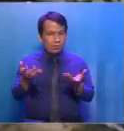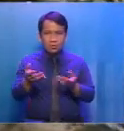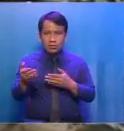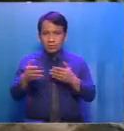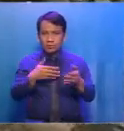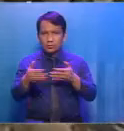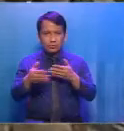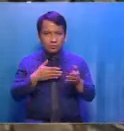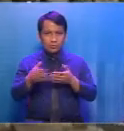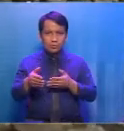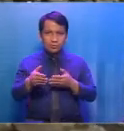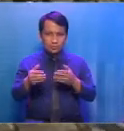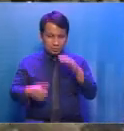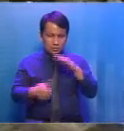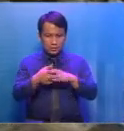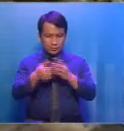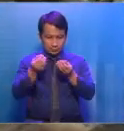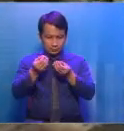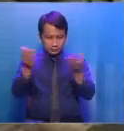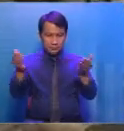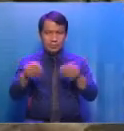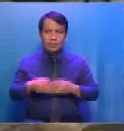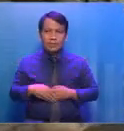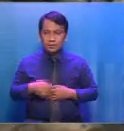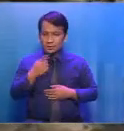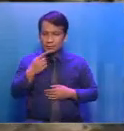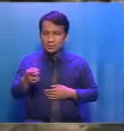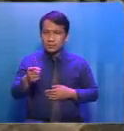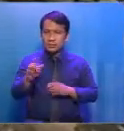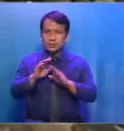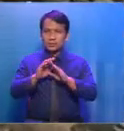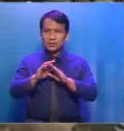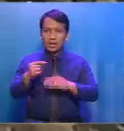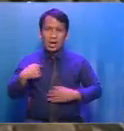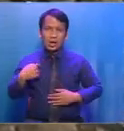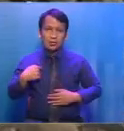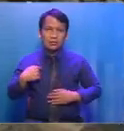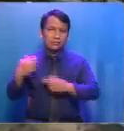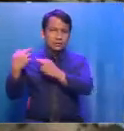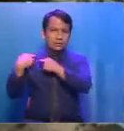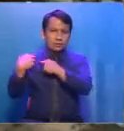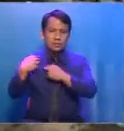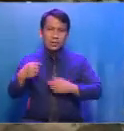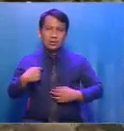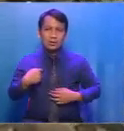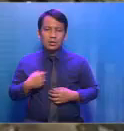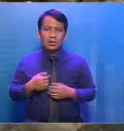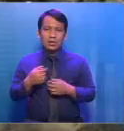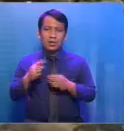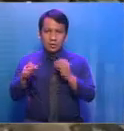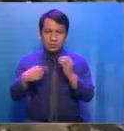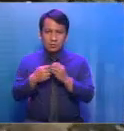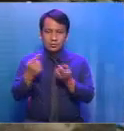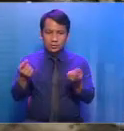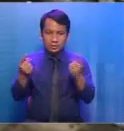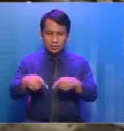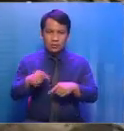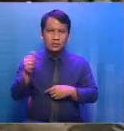whatever na nailabas naman, sabi ko I'll be taking yung full responsibility ano sa